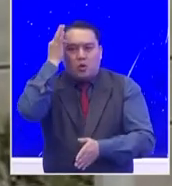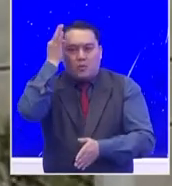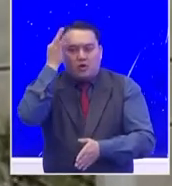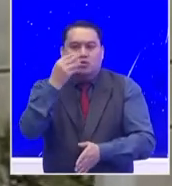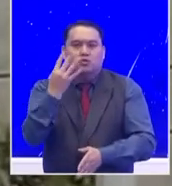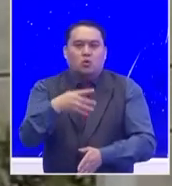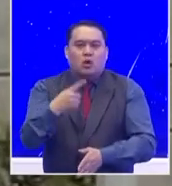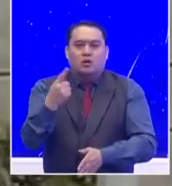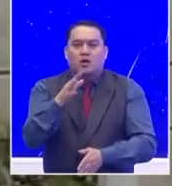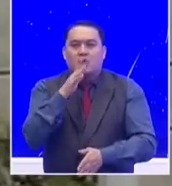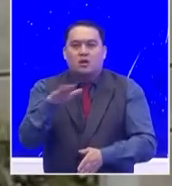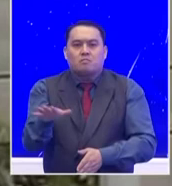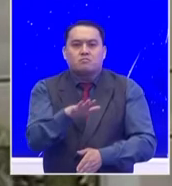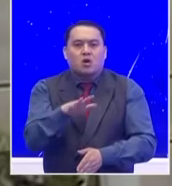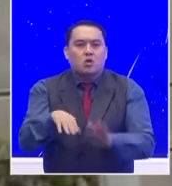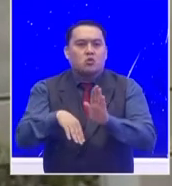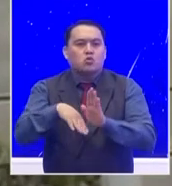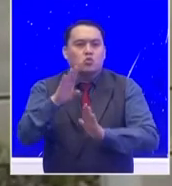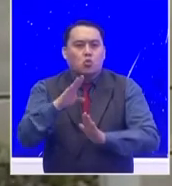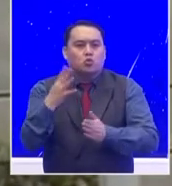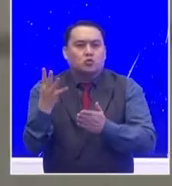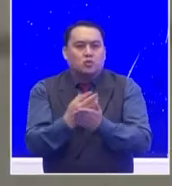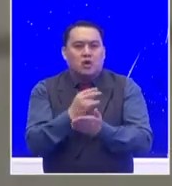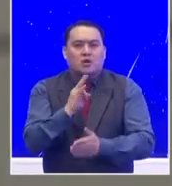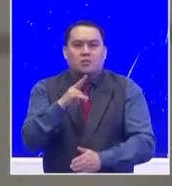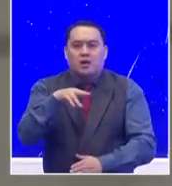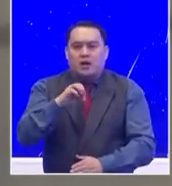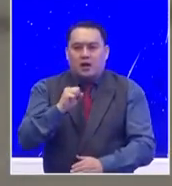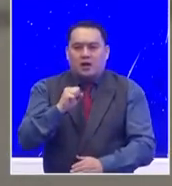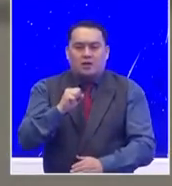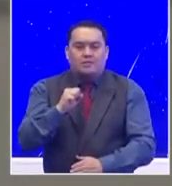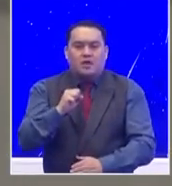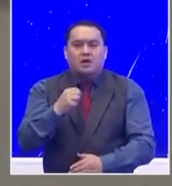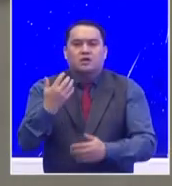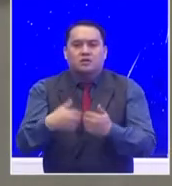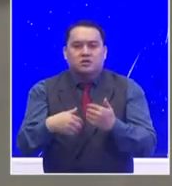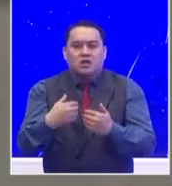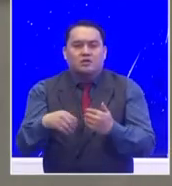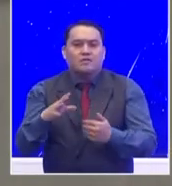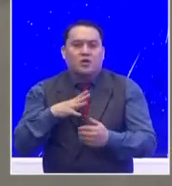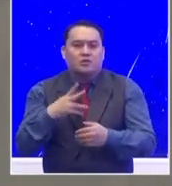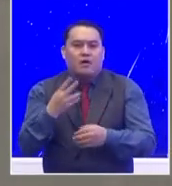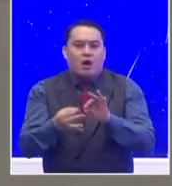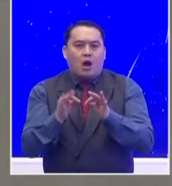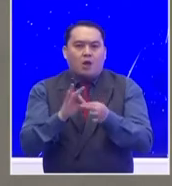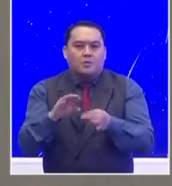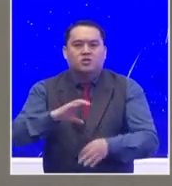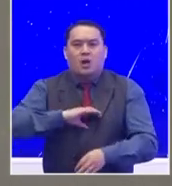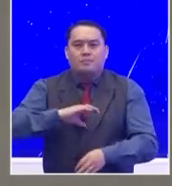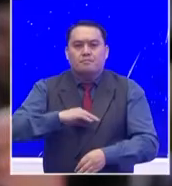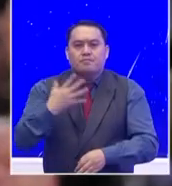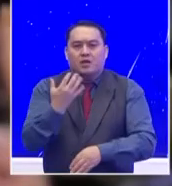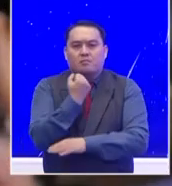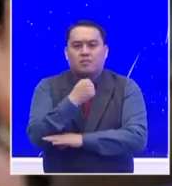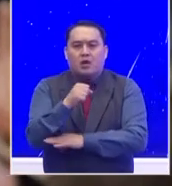41-летнего баскетболиста называли одним из самых успешных игроков NBA. Среди его трофеев 2 олимпийские медали и 5